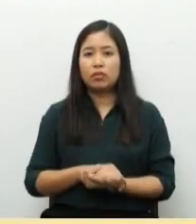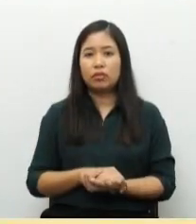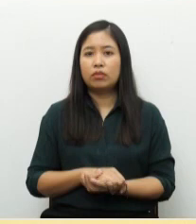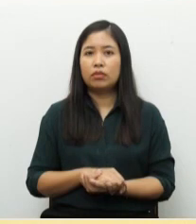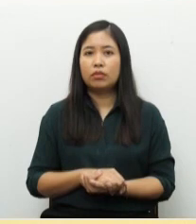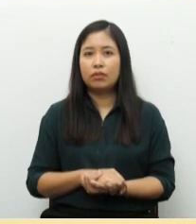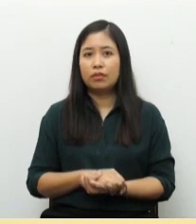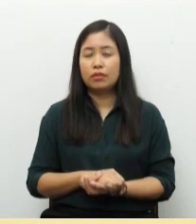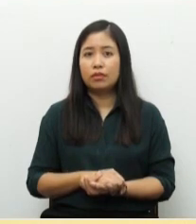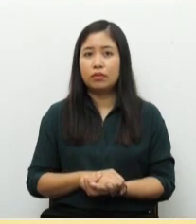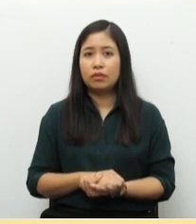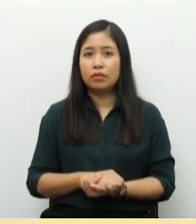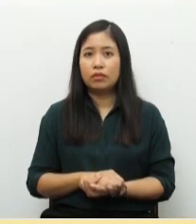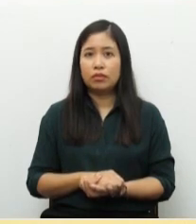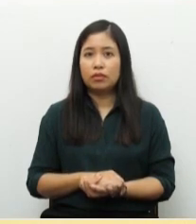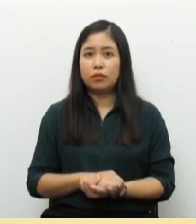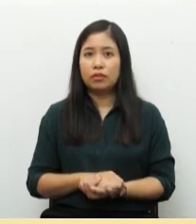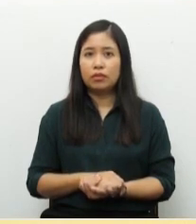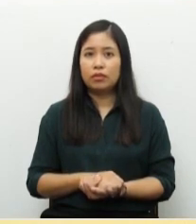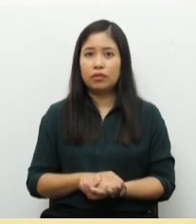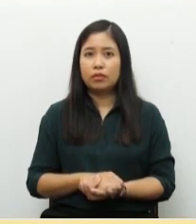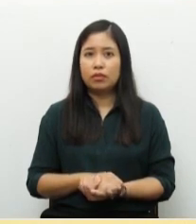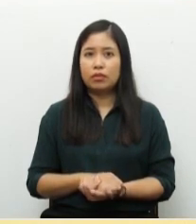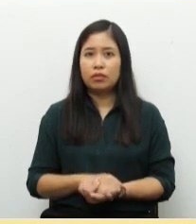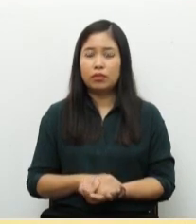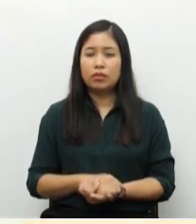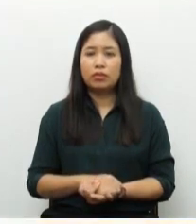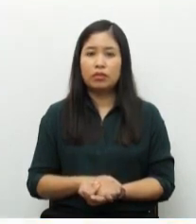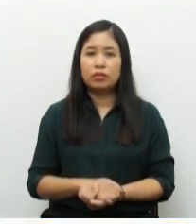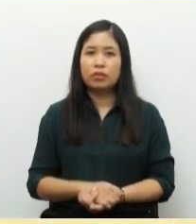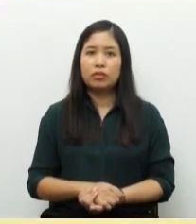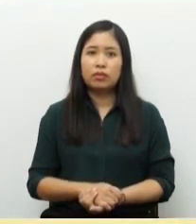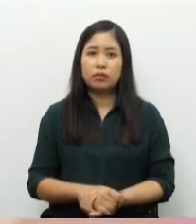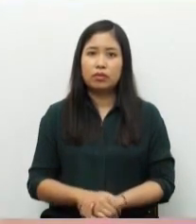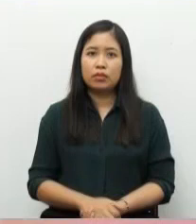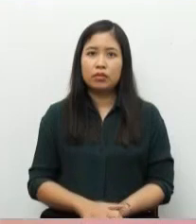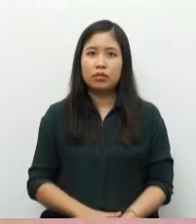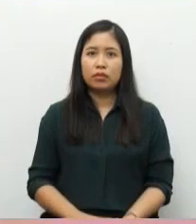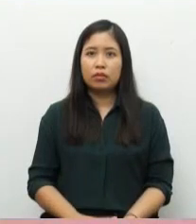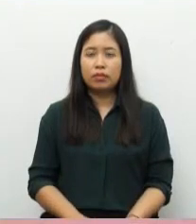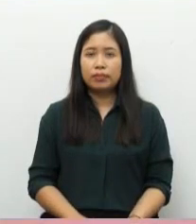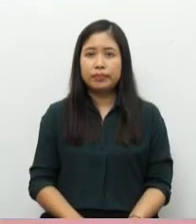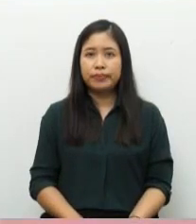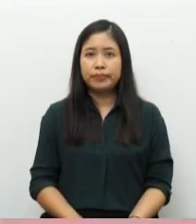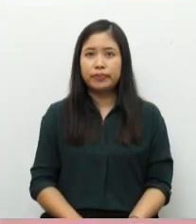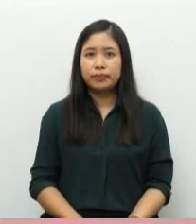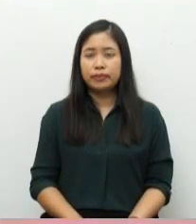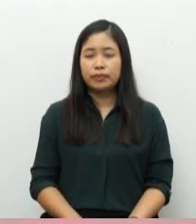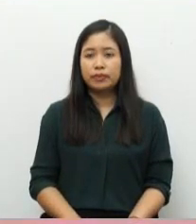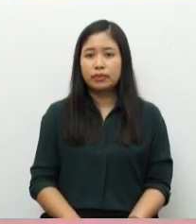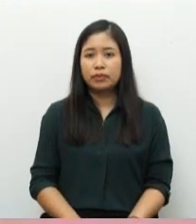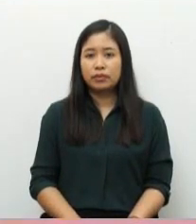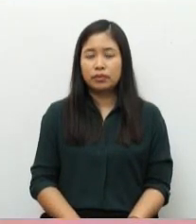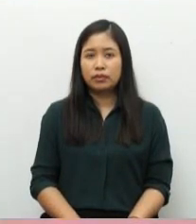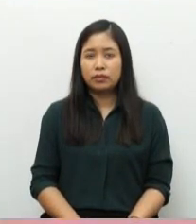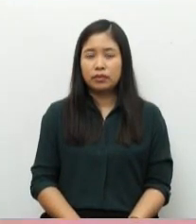ก็รู้ประวัติศาสตร์จารึกตรึกตรองดูชาวไทยเรารู้พ